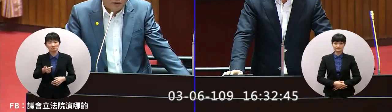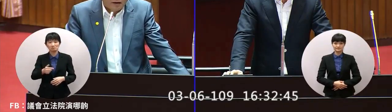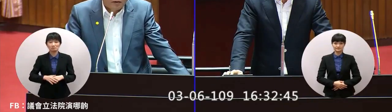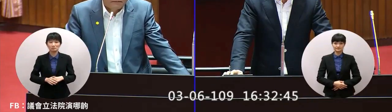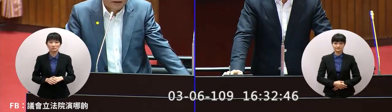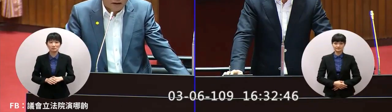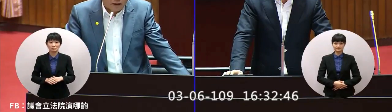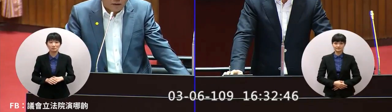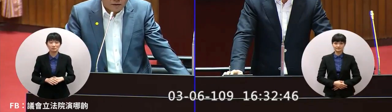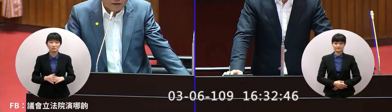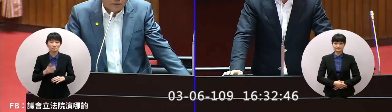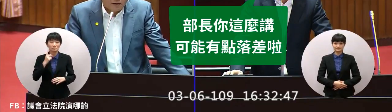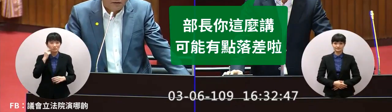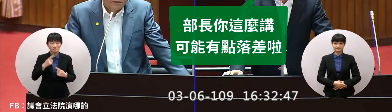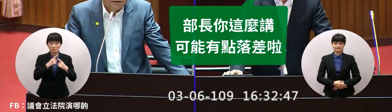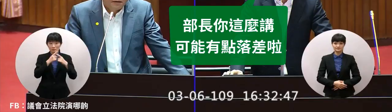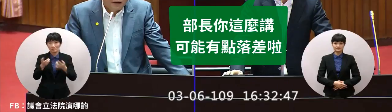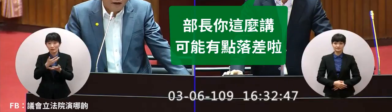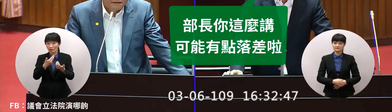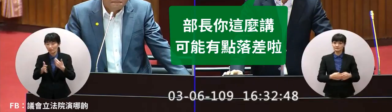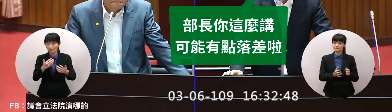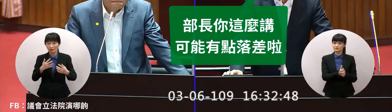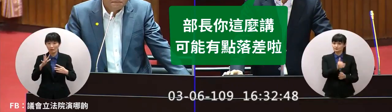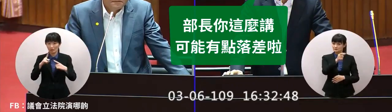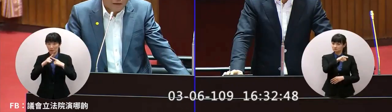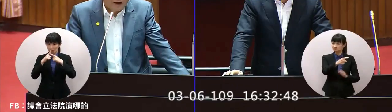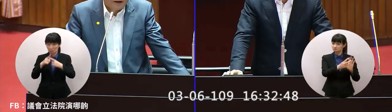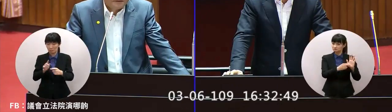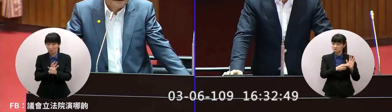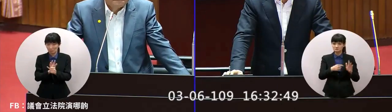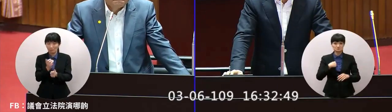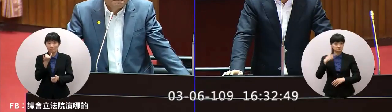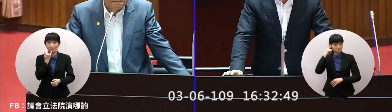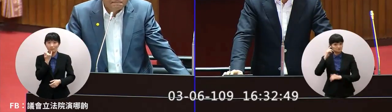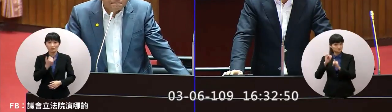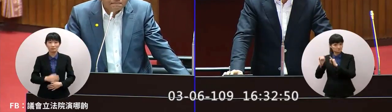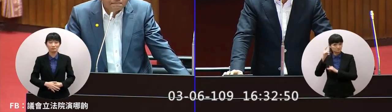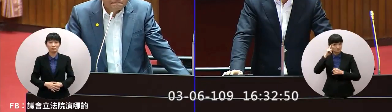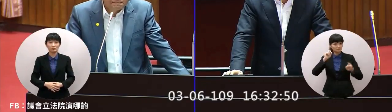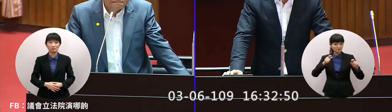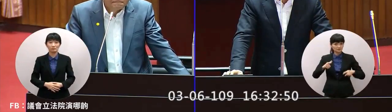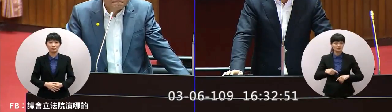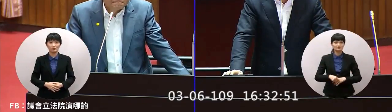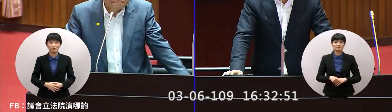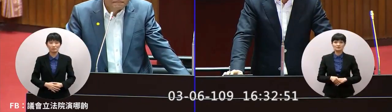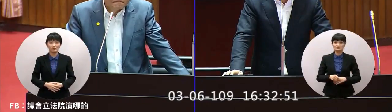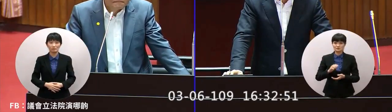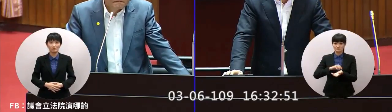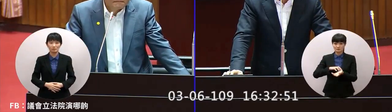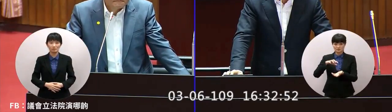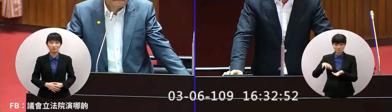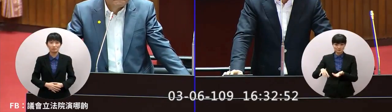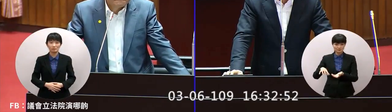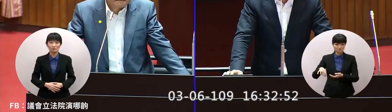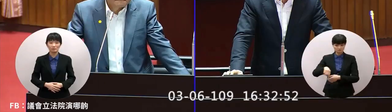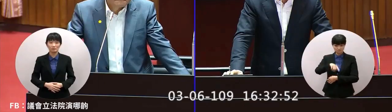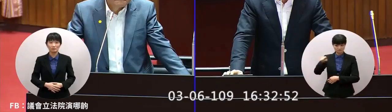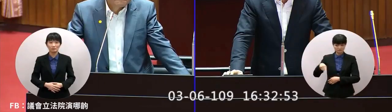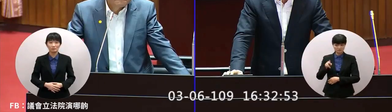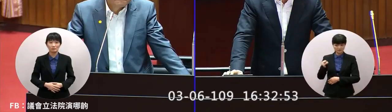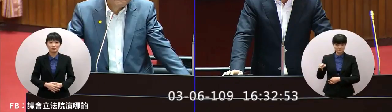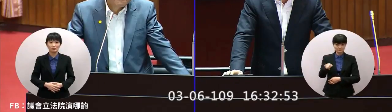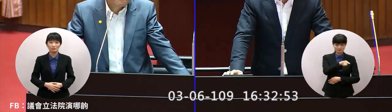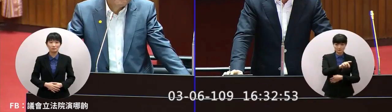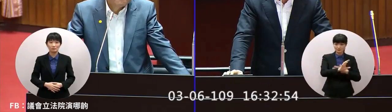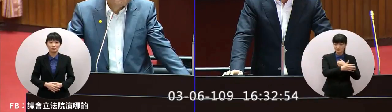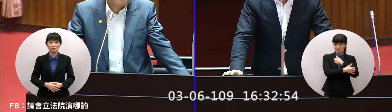来爱的讲，阿公袂晓。 部长，你这么讲可能有点落差了吼。基本上你要让医院的人去教那些外籍看护的